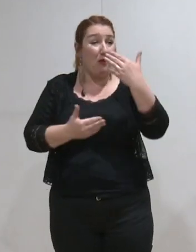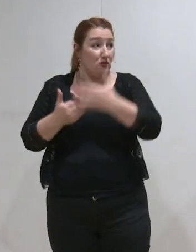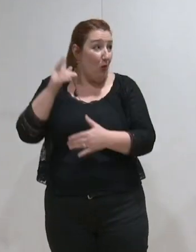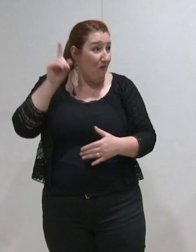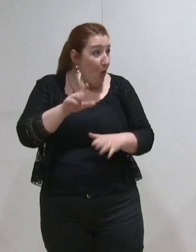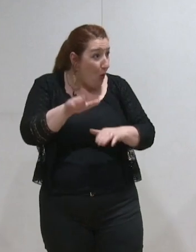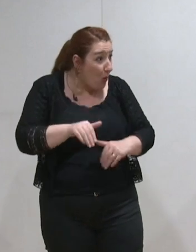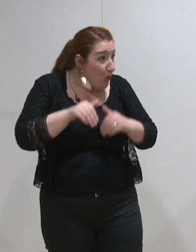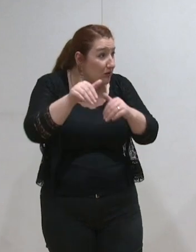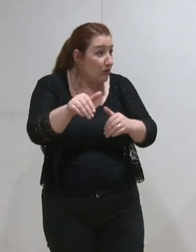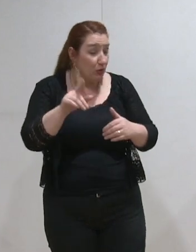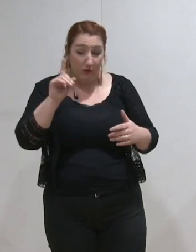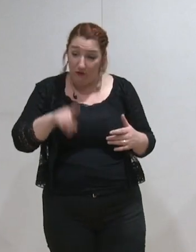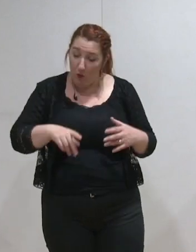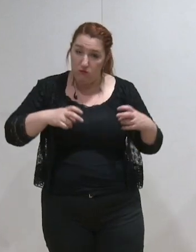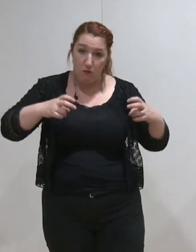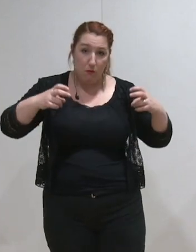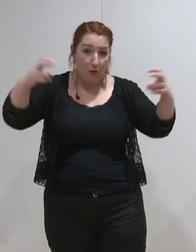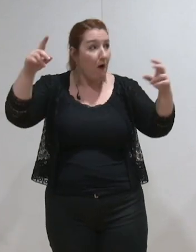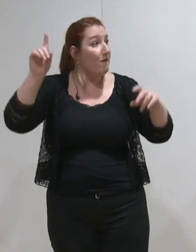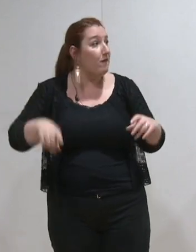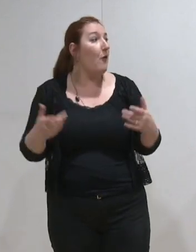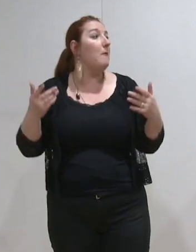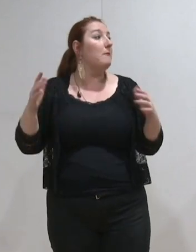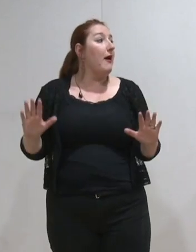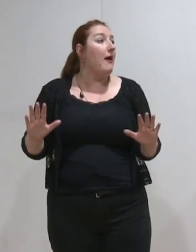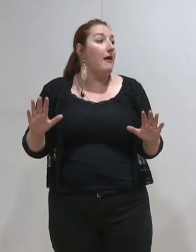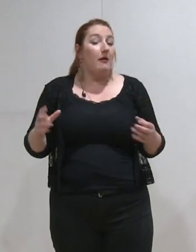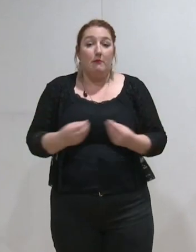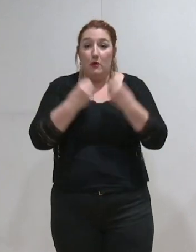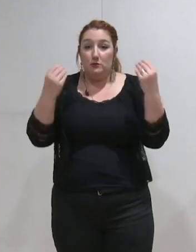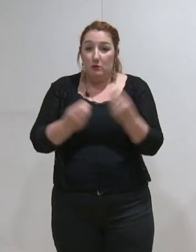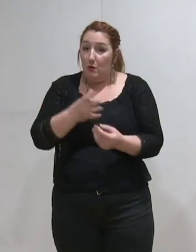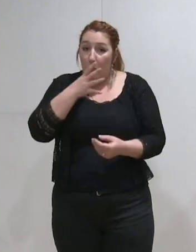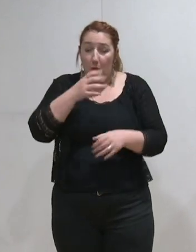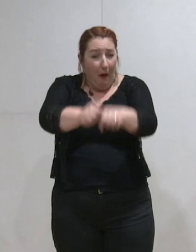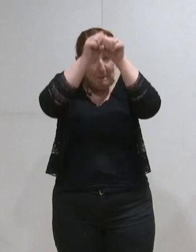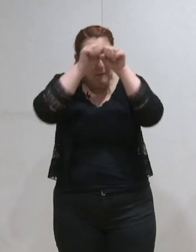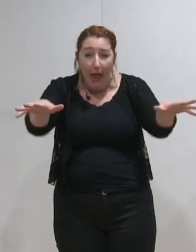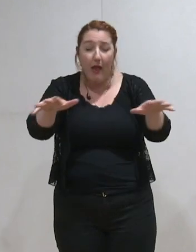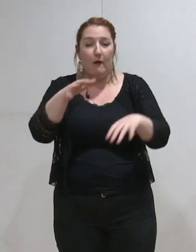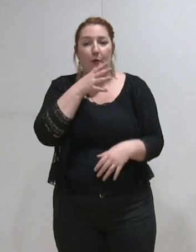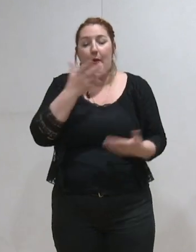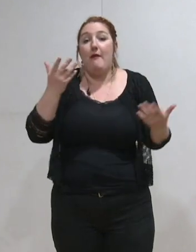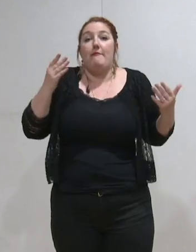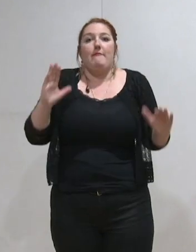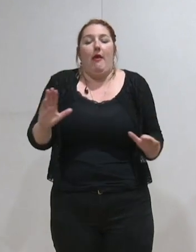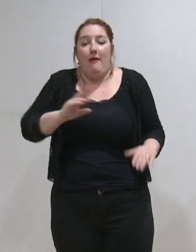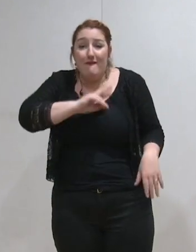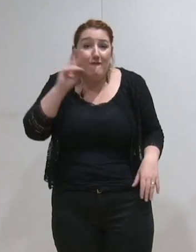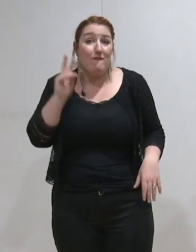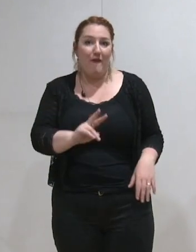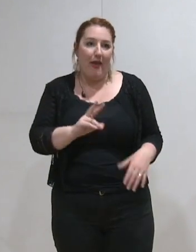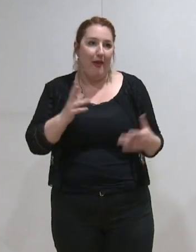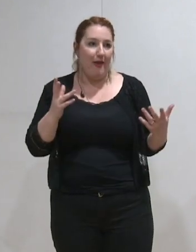continuer poursuivre et augmenter mais ça ne peut pas se faire hélas massivement et et pourtant ça c'est un vrai